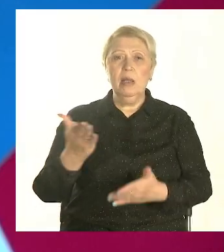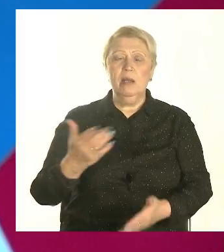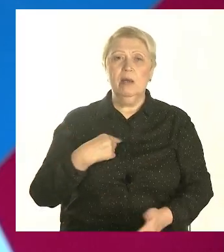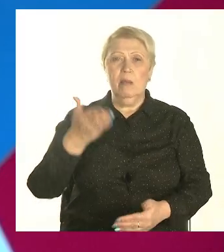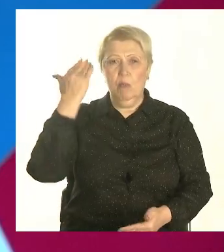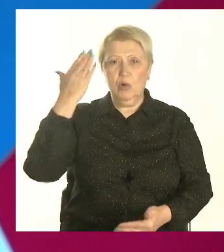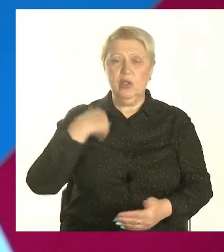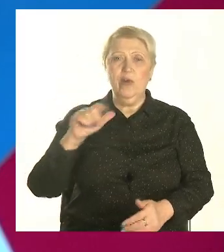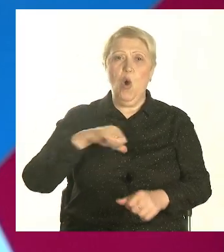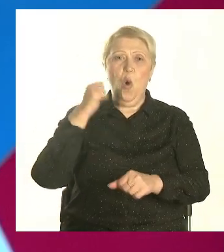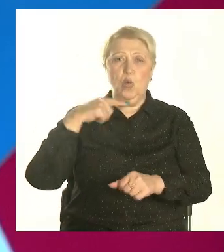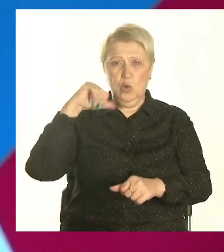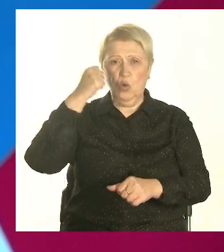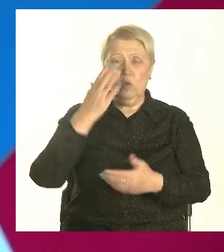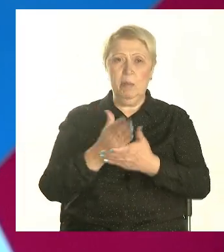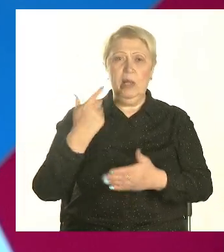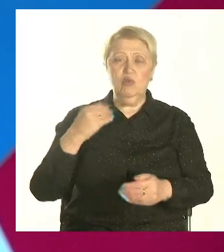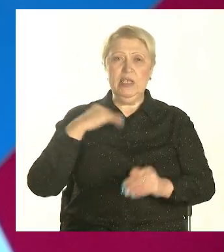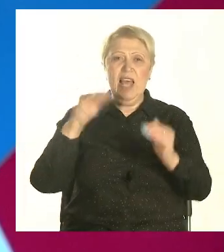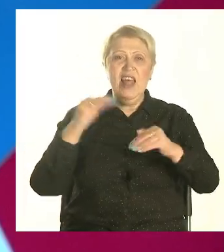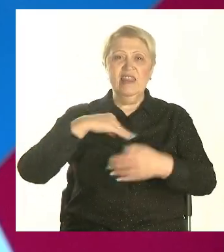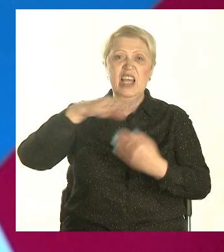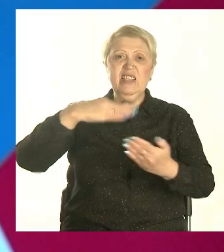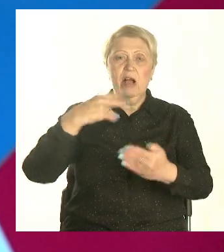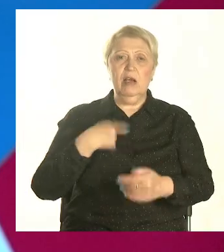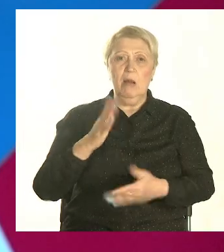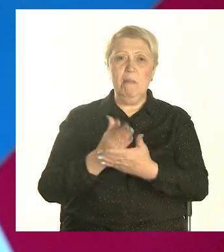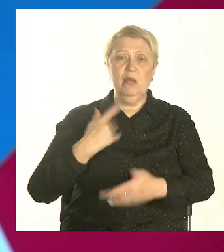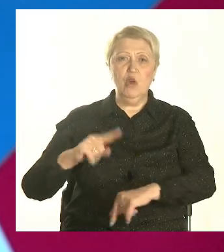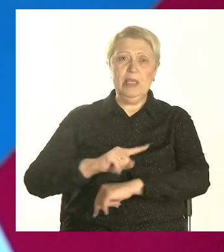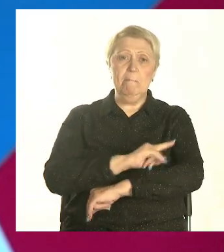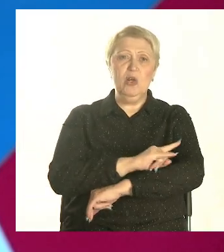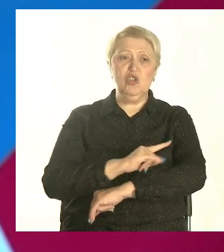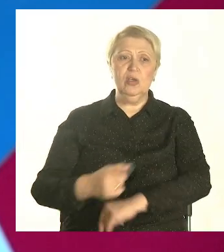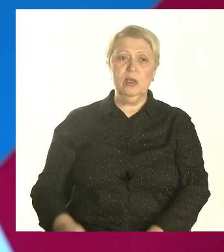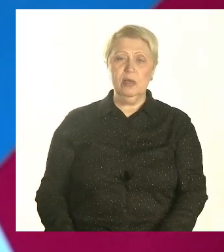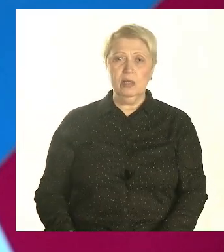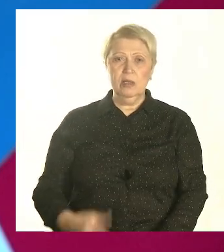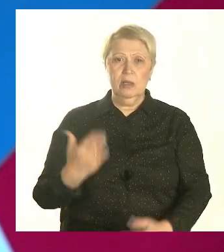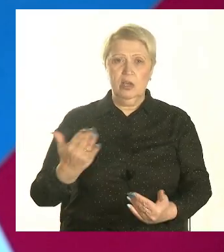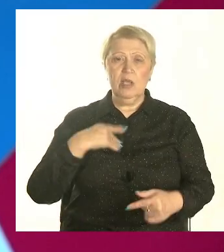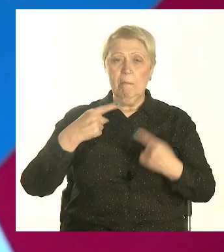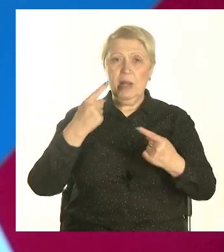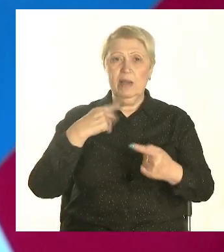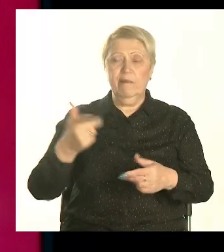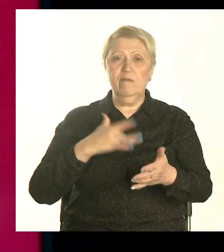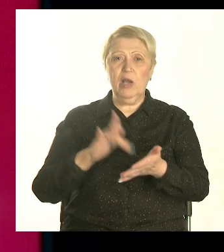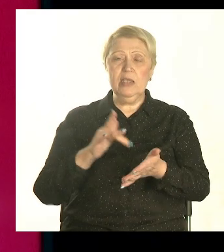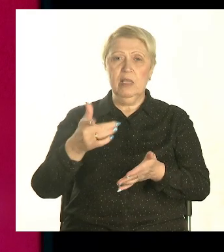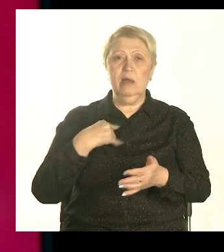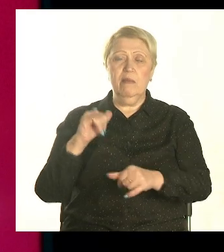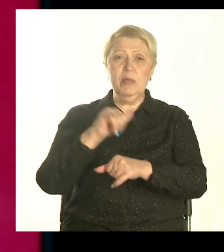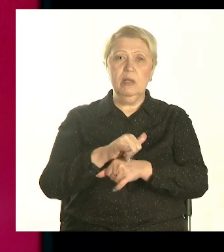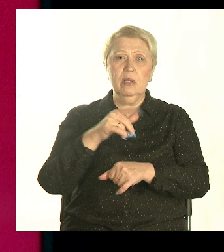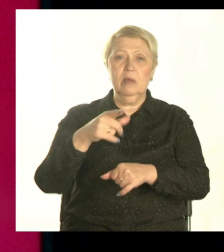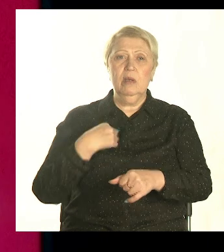на свалках крысы начинали заводиться. Будет ли у нас так же или нет? Вот об этом сегодня мы поговорим. У нас в гостях Марина Оненко, заместитель